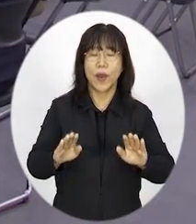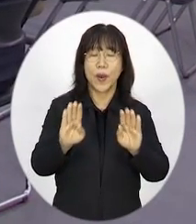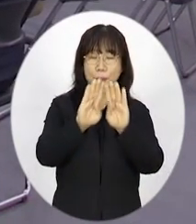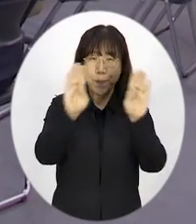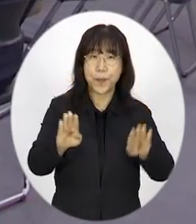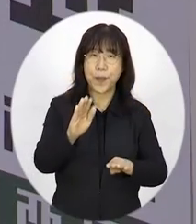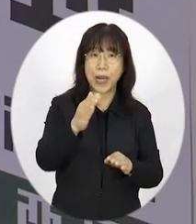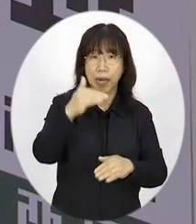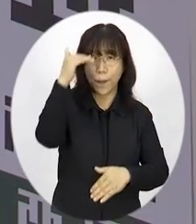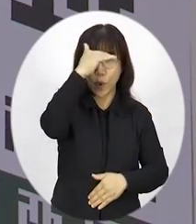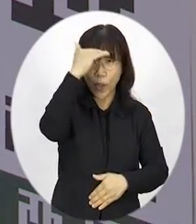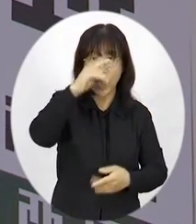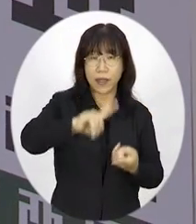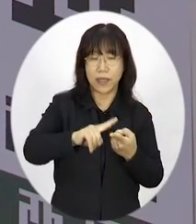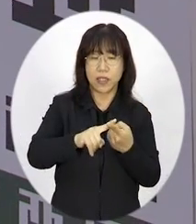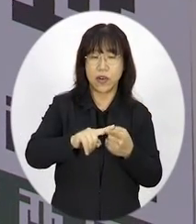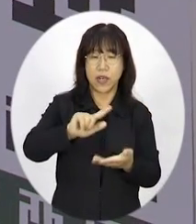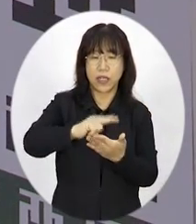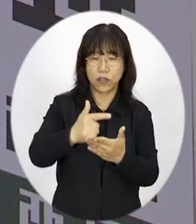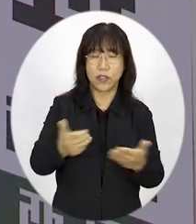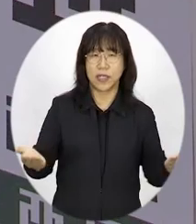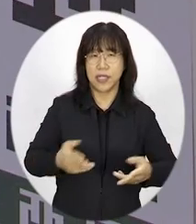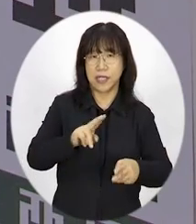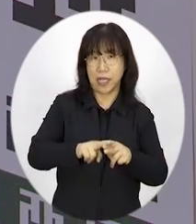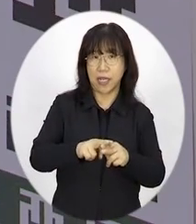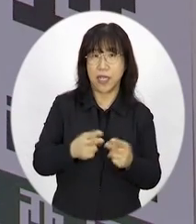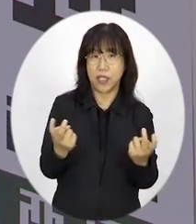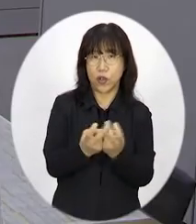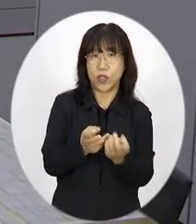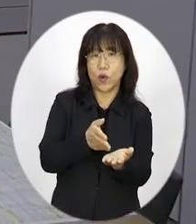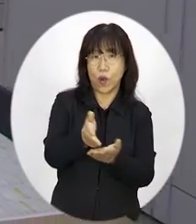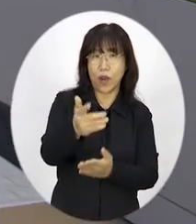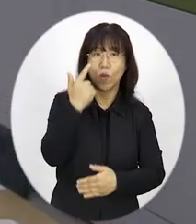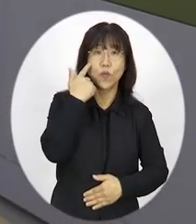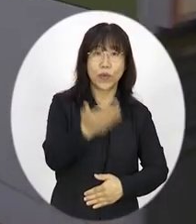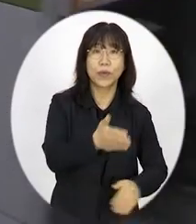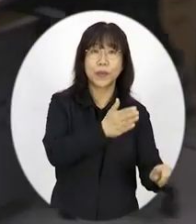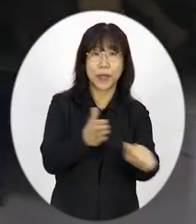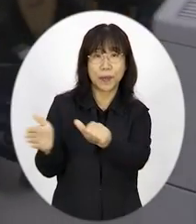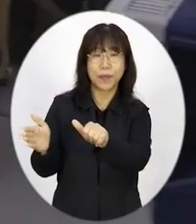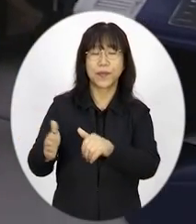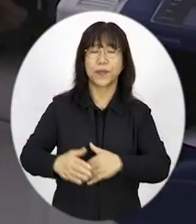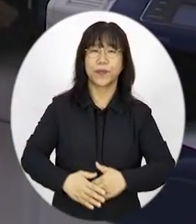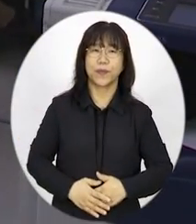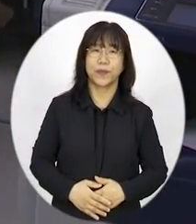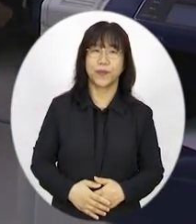기타 이번 박람회에 대한 자세한 사항은 강서구청 일자리정책과로 문의하면 됩니다.